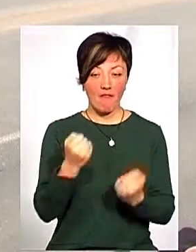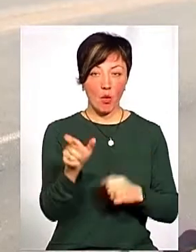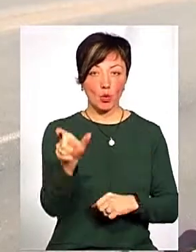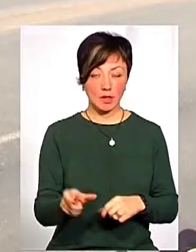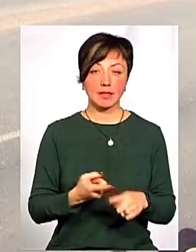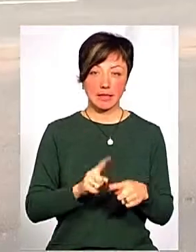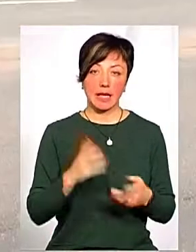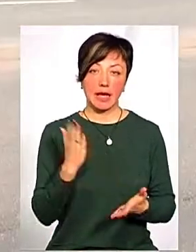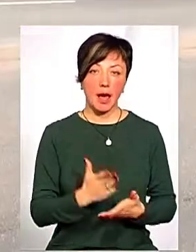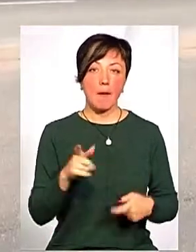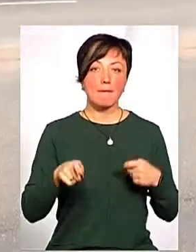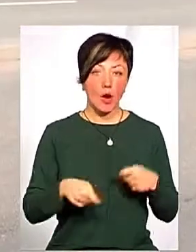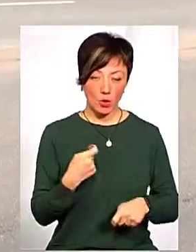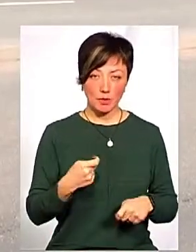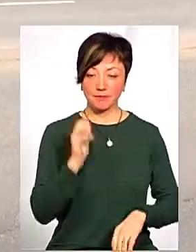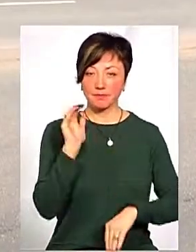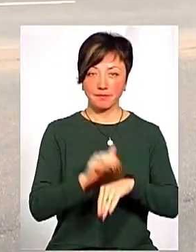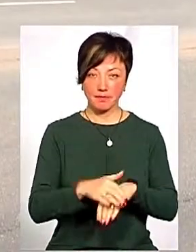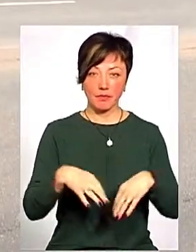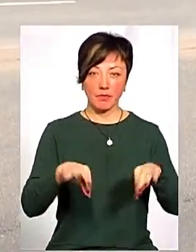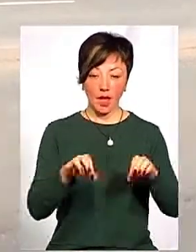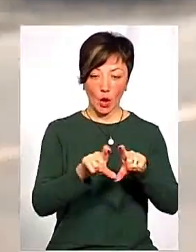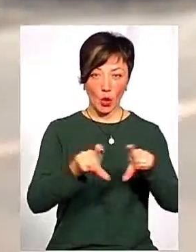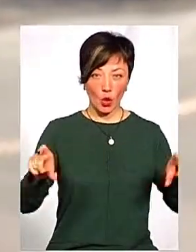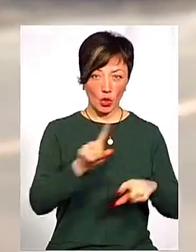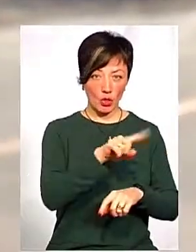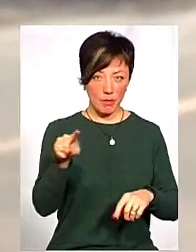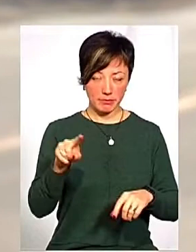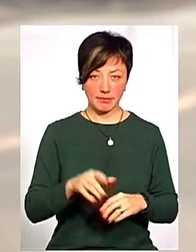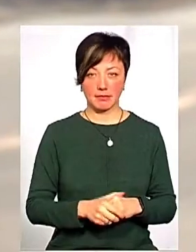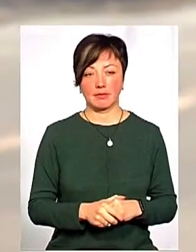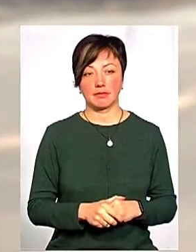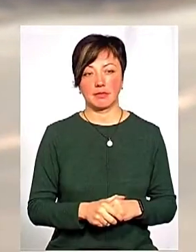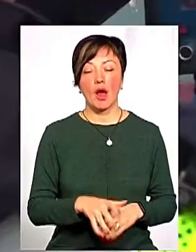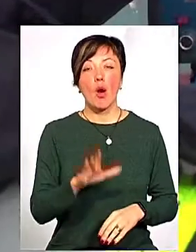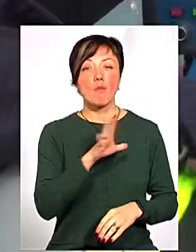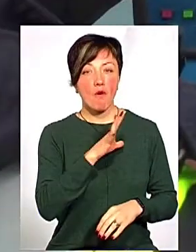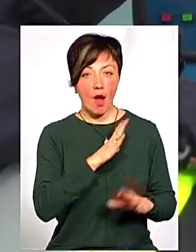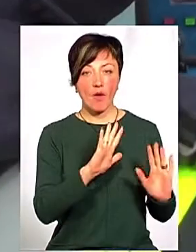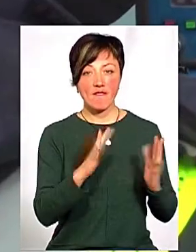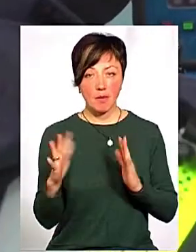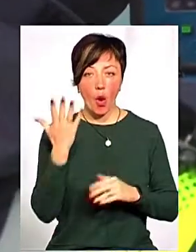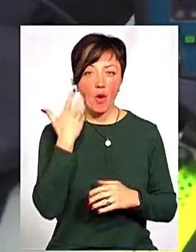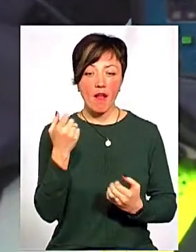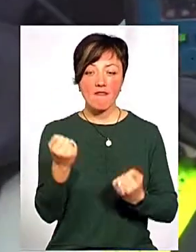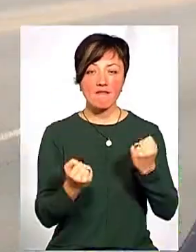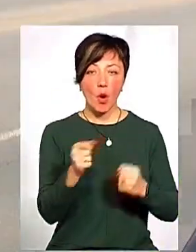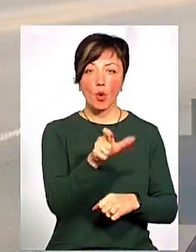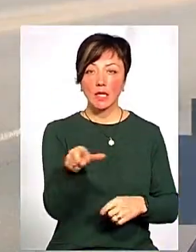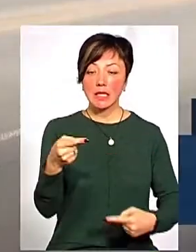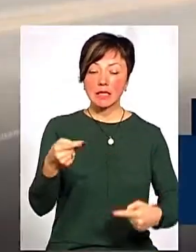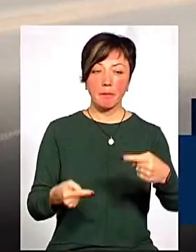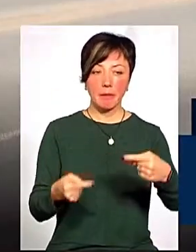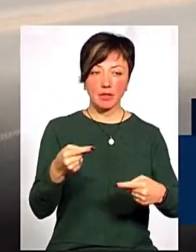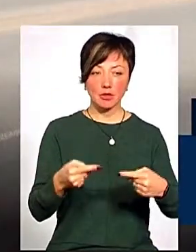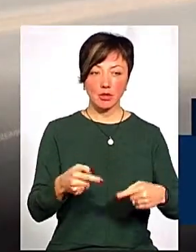вже є порушення. Трукам фіксує автомобіль та номерні знаки, каже Олександр Ситник. Бувають і випадки, коли водії сперечаються.